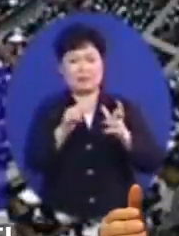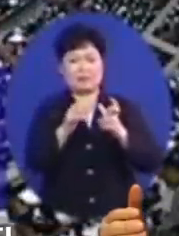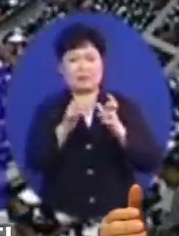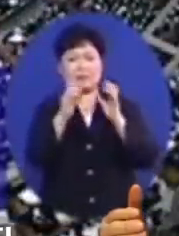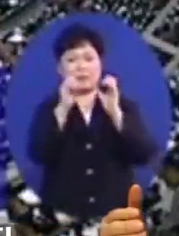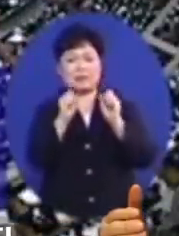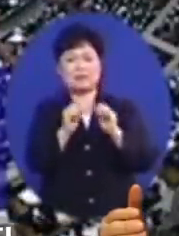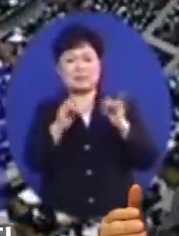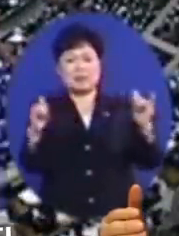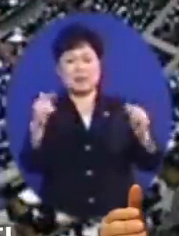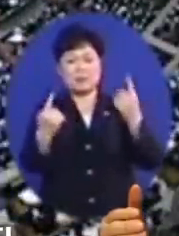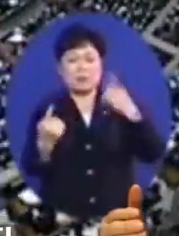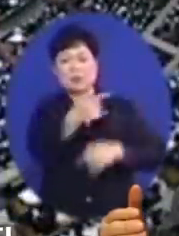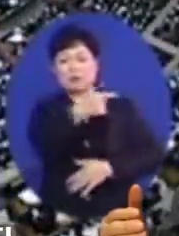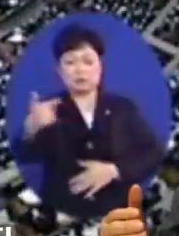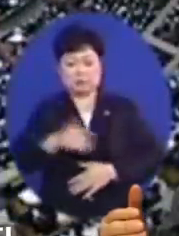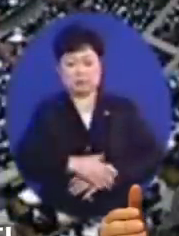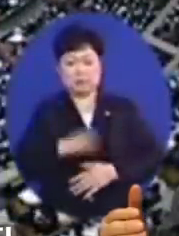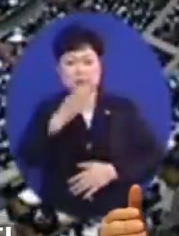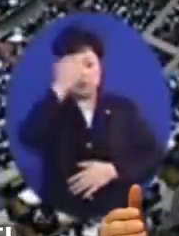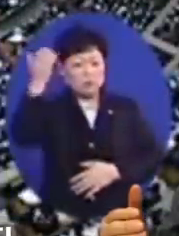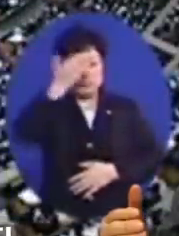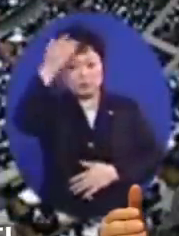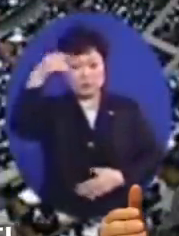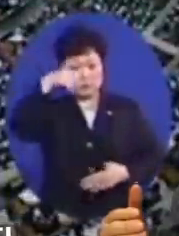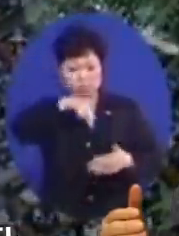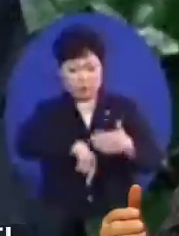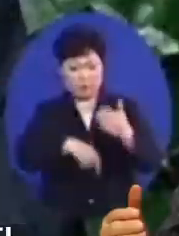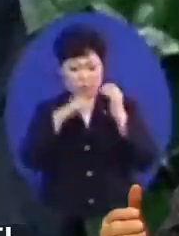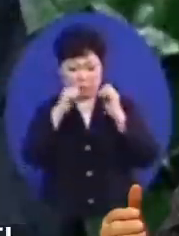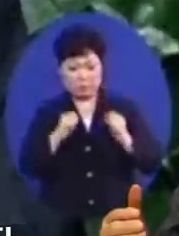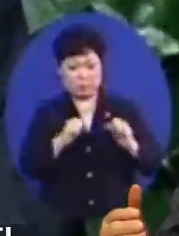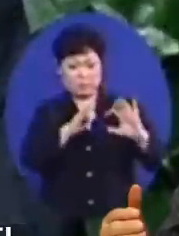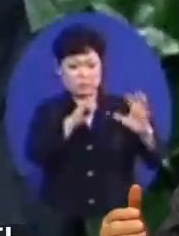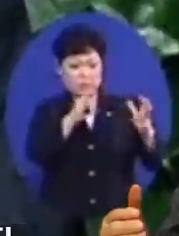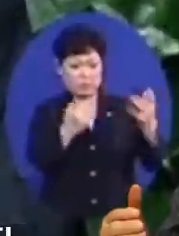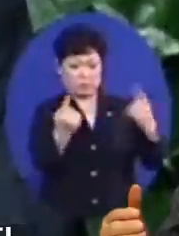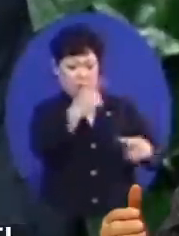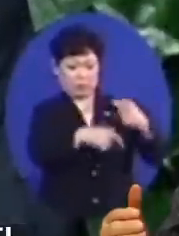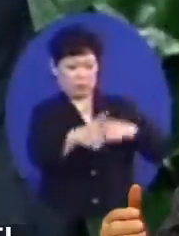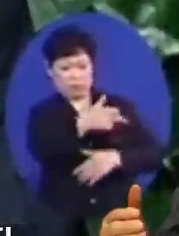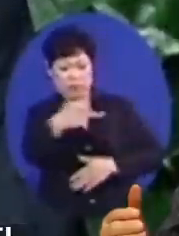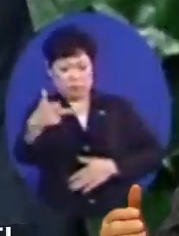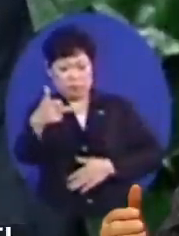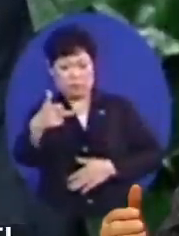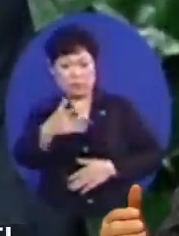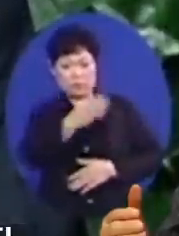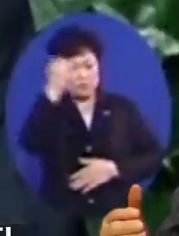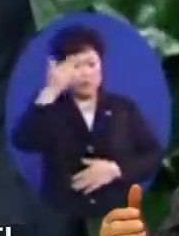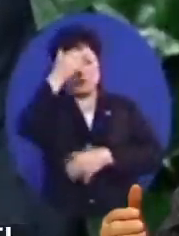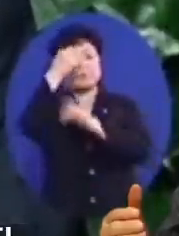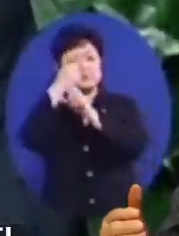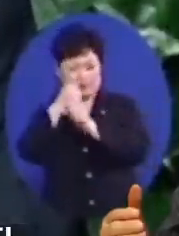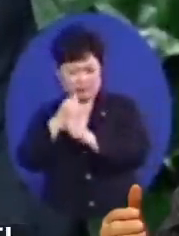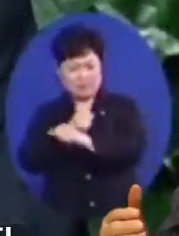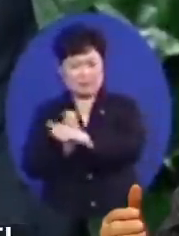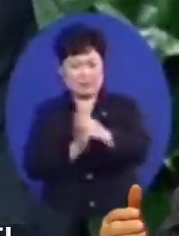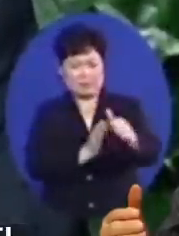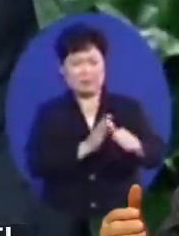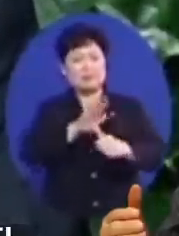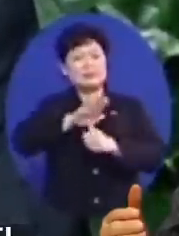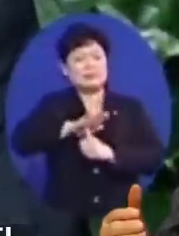크심이라. 성령이 우리 안에 계신데 세상에 있는 것보다 크지 않습니까? 그러므로 성령을 의지하고